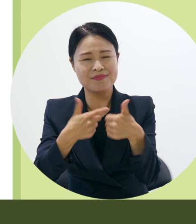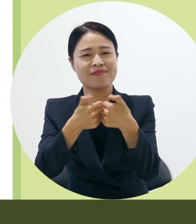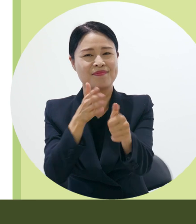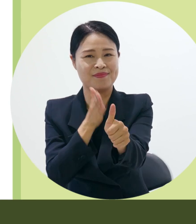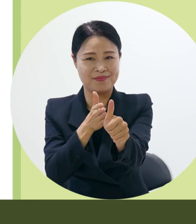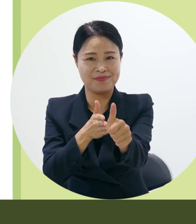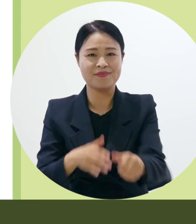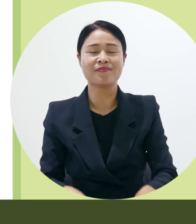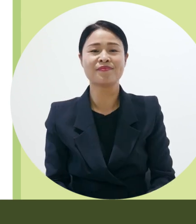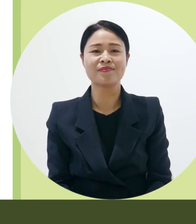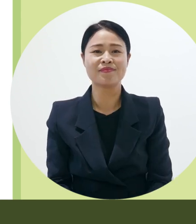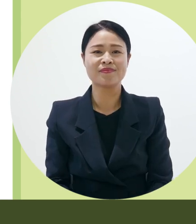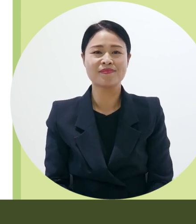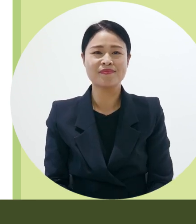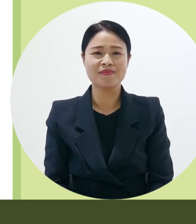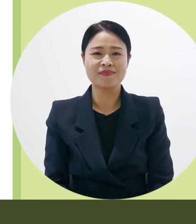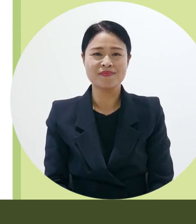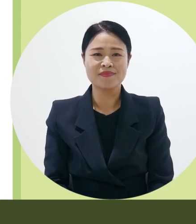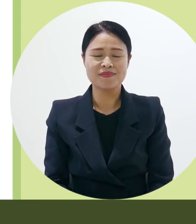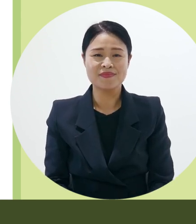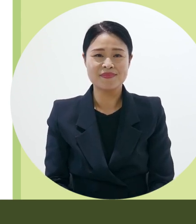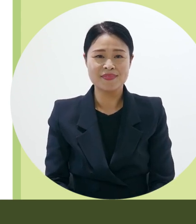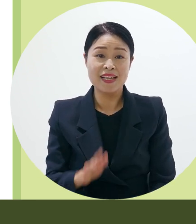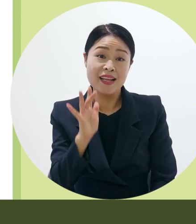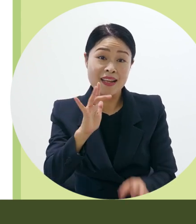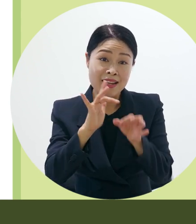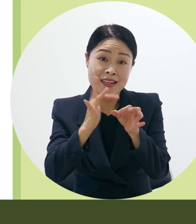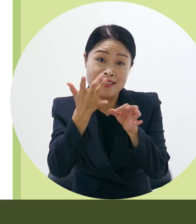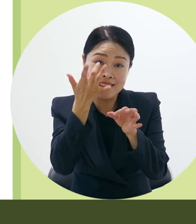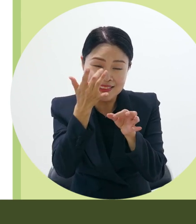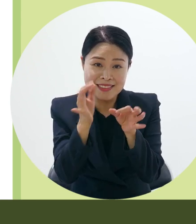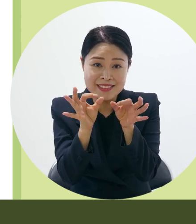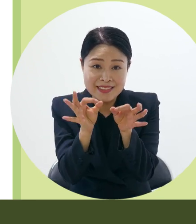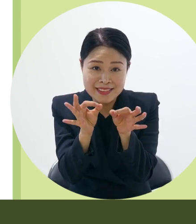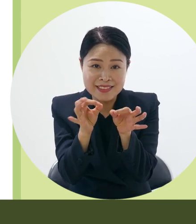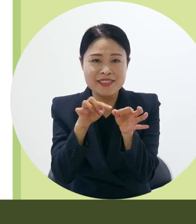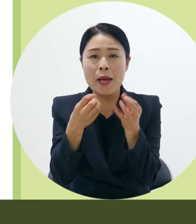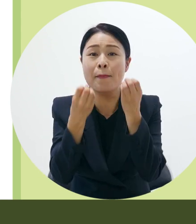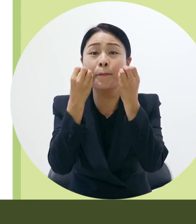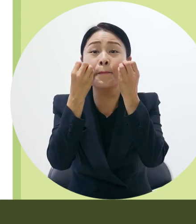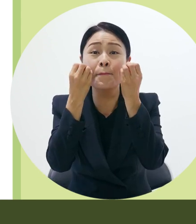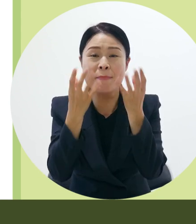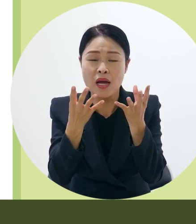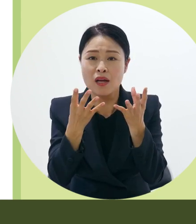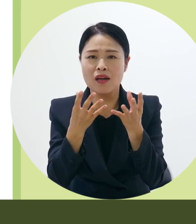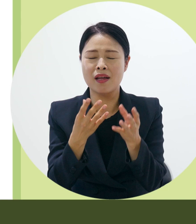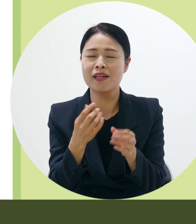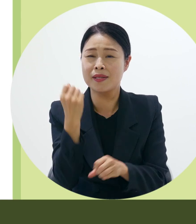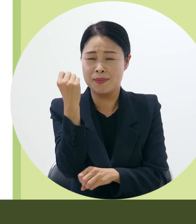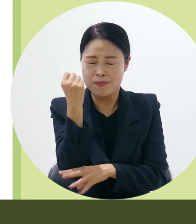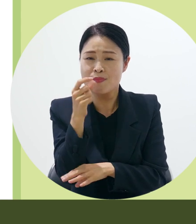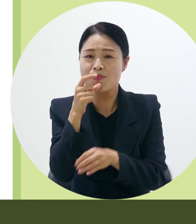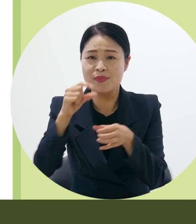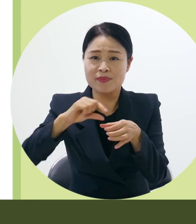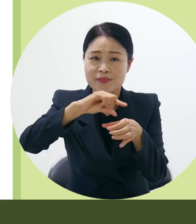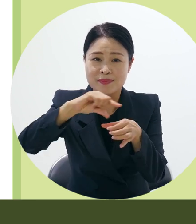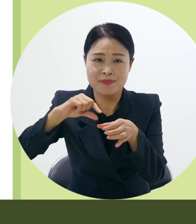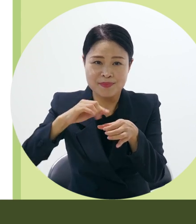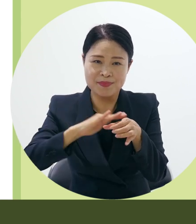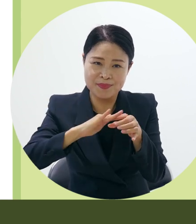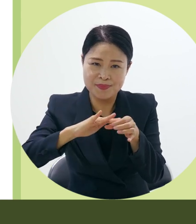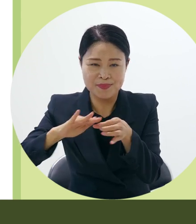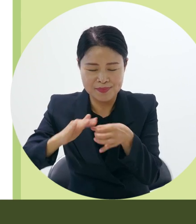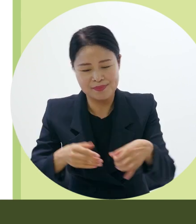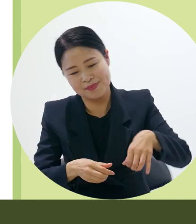중지하고 의사 또는 약사와 상의하십시오. 새 렌즈 케이스를 사용할 경우